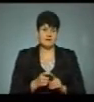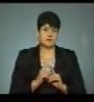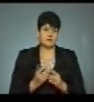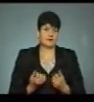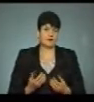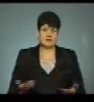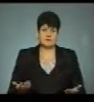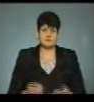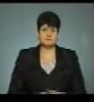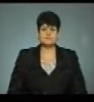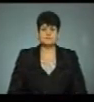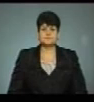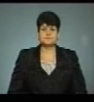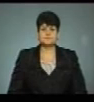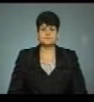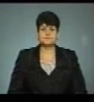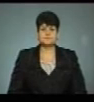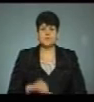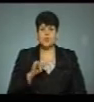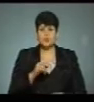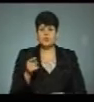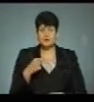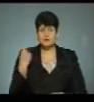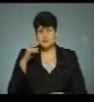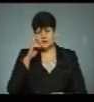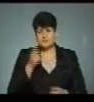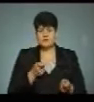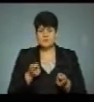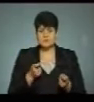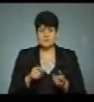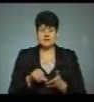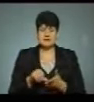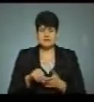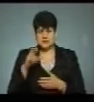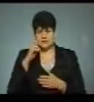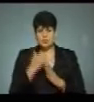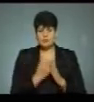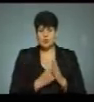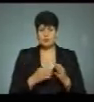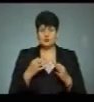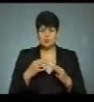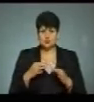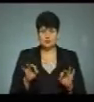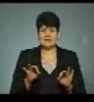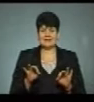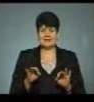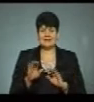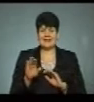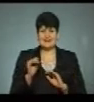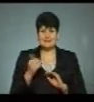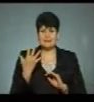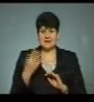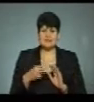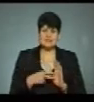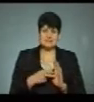отримали. У Тернопільській облдержадміністрації представили державну програму «Доступні кредити 5-7-9%».